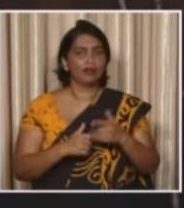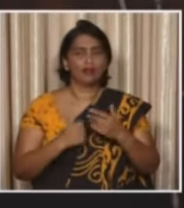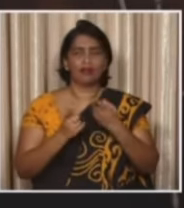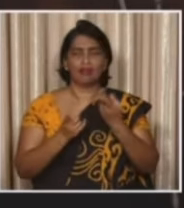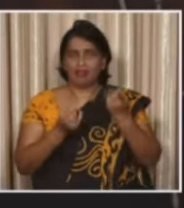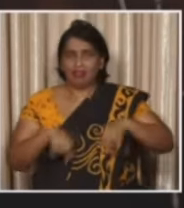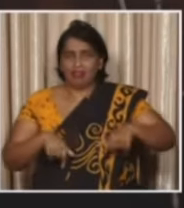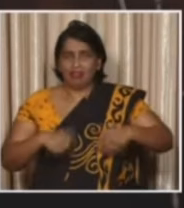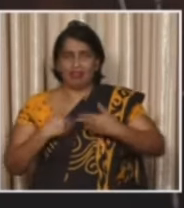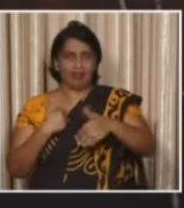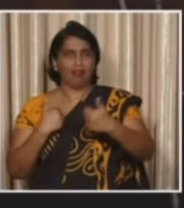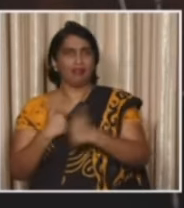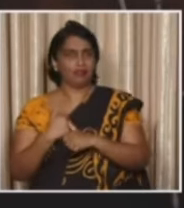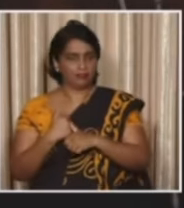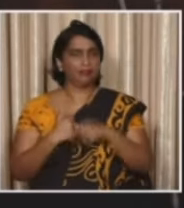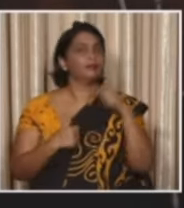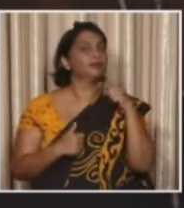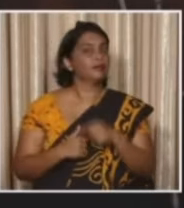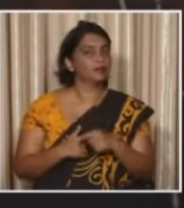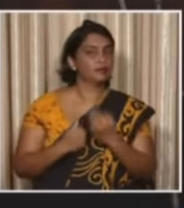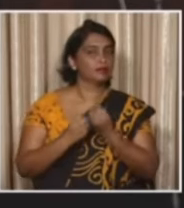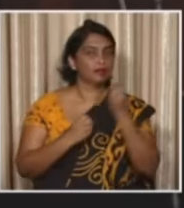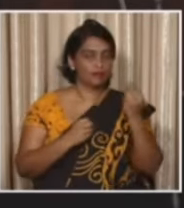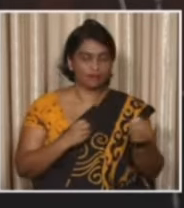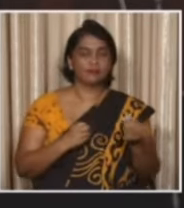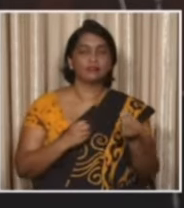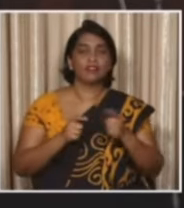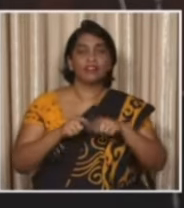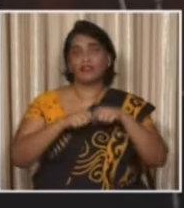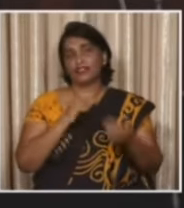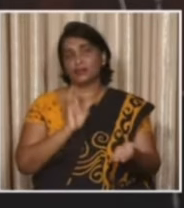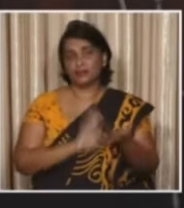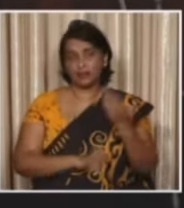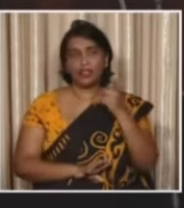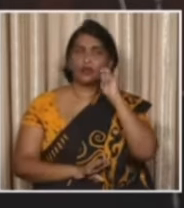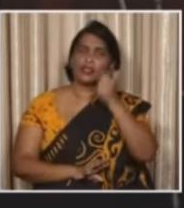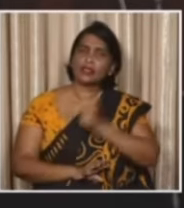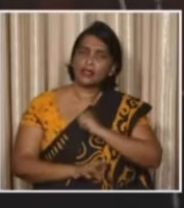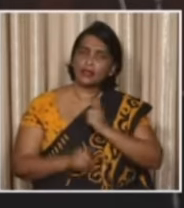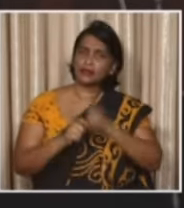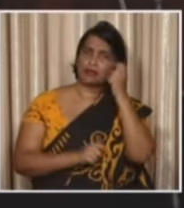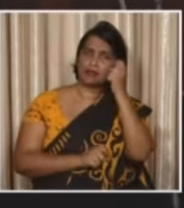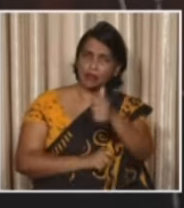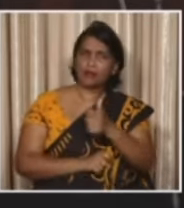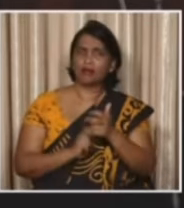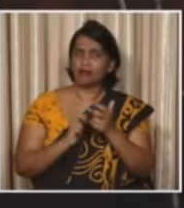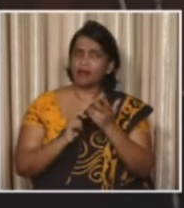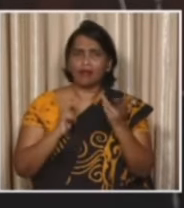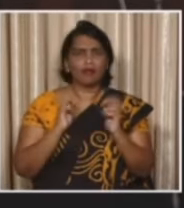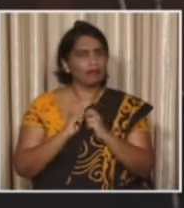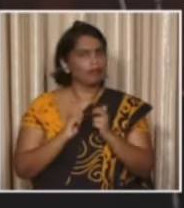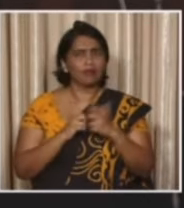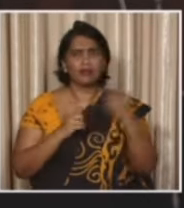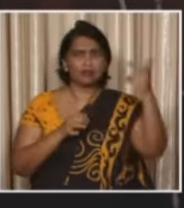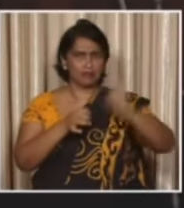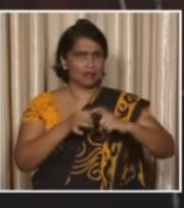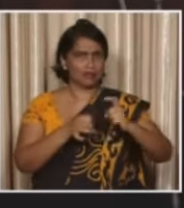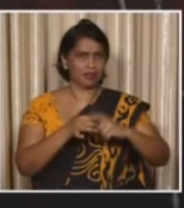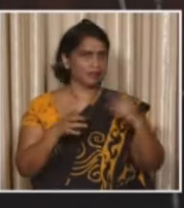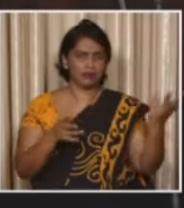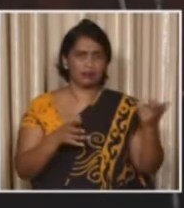మేక క్రమానుకూల ఇటు పస్సు కేనో ఏక గాన్న గ్యామ ఆయు వేదమ మనకో ఇతిన్ జనతావ కెమతిన వేదమ దరన్న గరు కథానాయకతుమ ఇది ఏగొల్లంట ప్రశ్న అన్నే